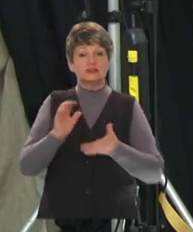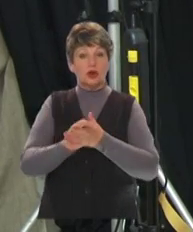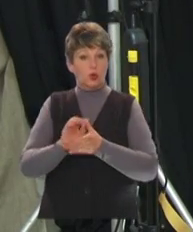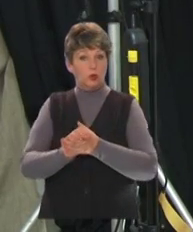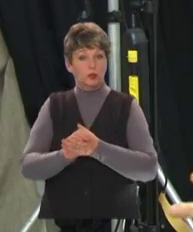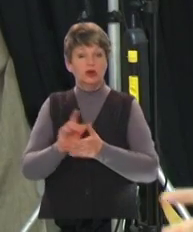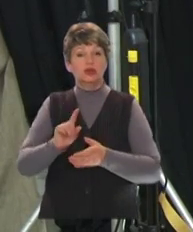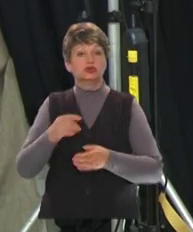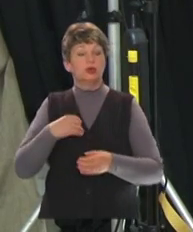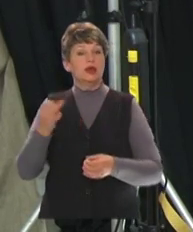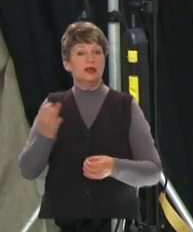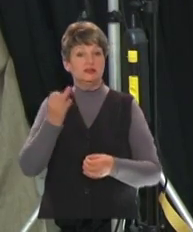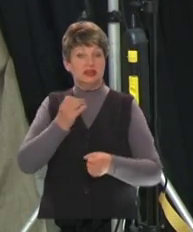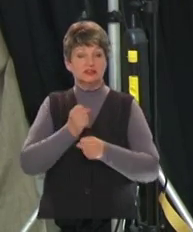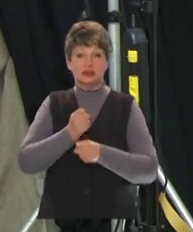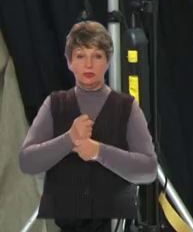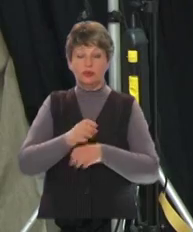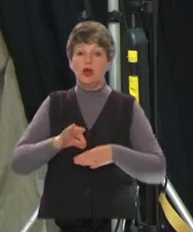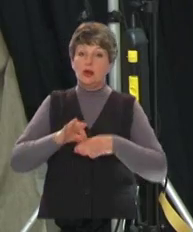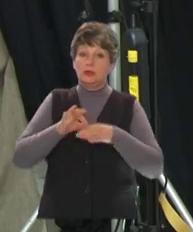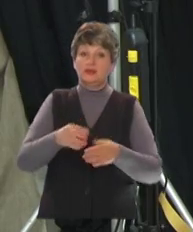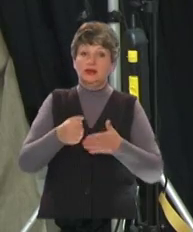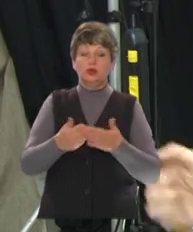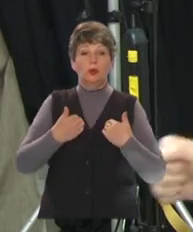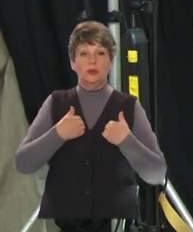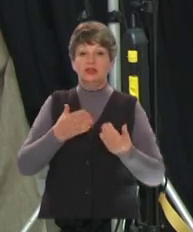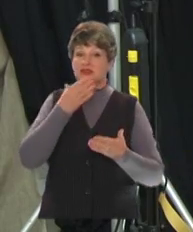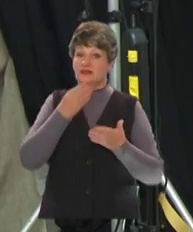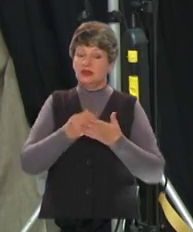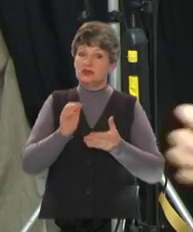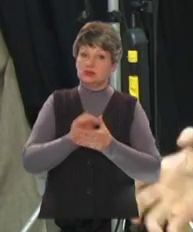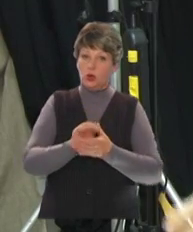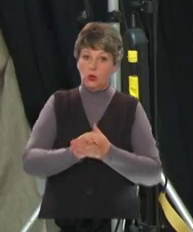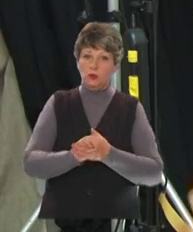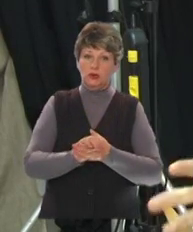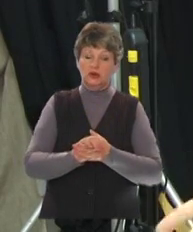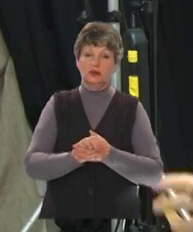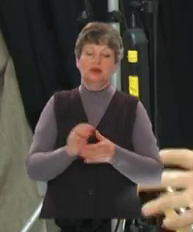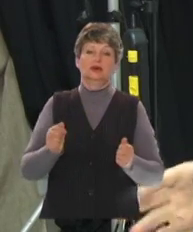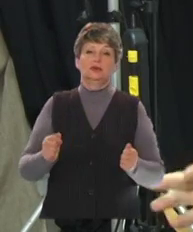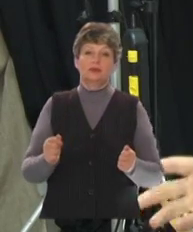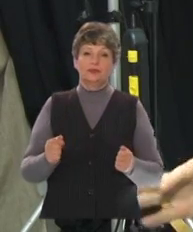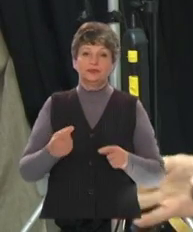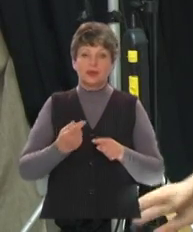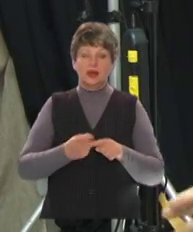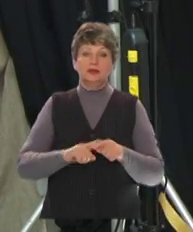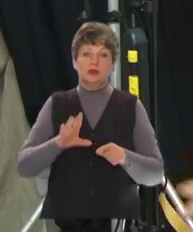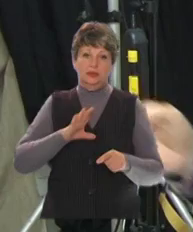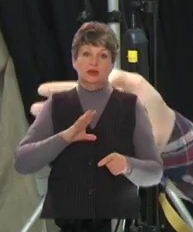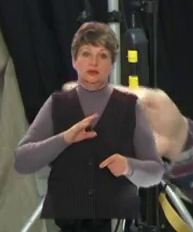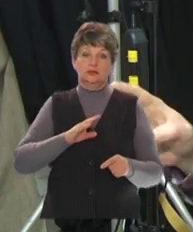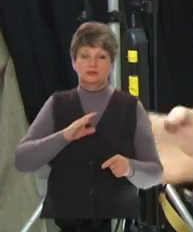которые знали, что вот я как-то так интересно работаю, и привели ко мне там своих знакомых, причем это было как раз вот